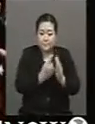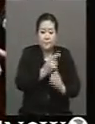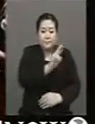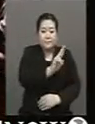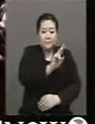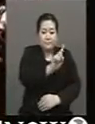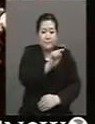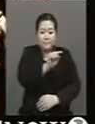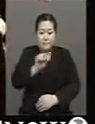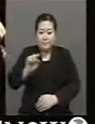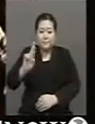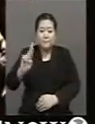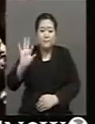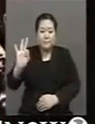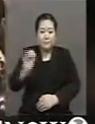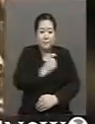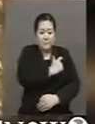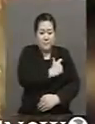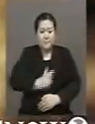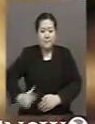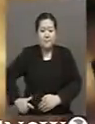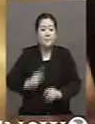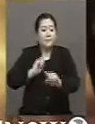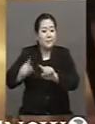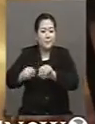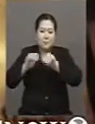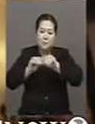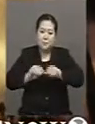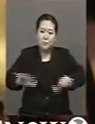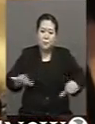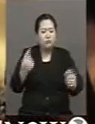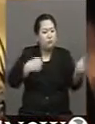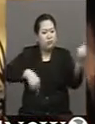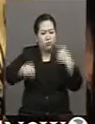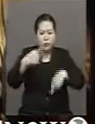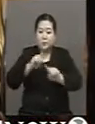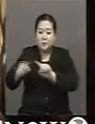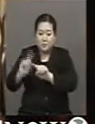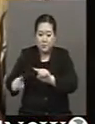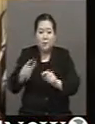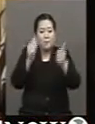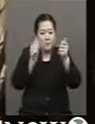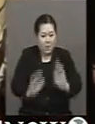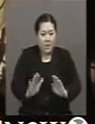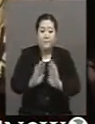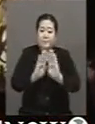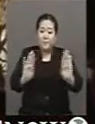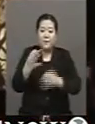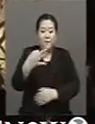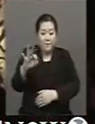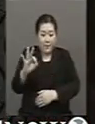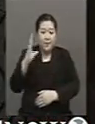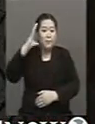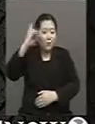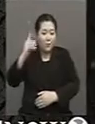รัชกาลผ่านระบบดิจิทัลและสื่อทันสมัยในรูปแบบต่างๆครับจะเปิดให้เข้าชมฟรีนะครับตั้งแต่วันพรุ่